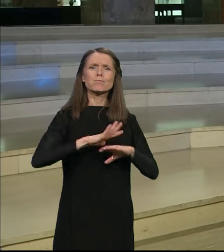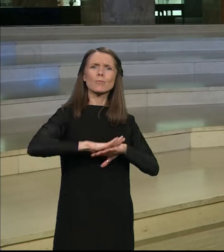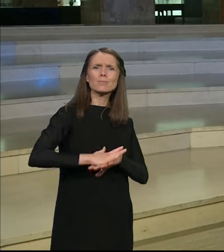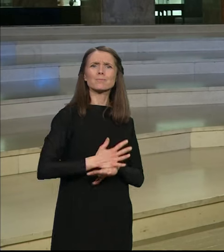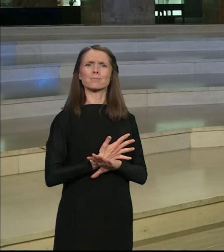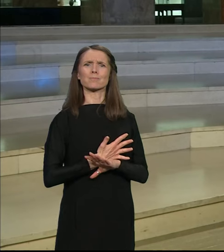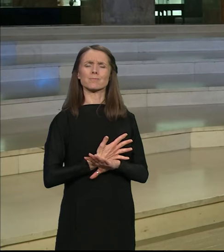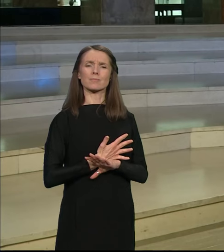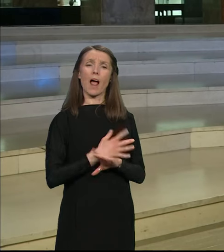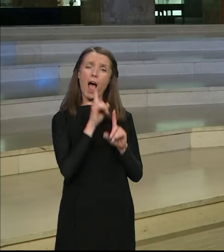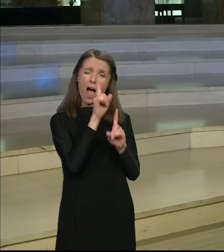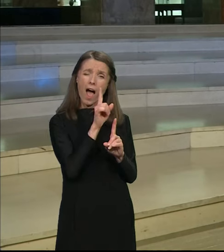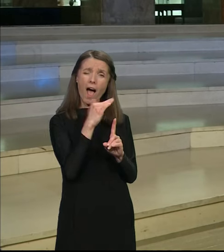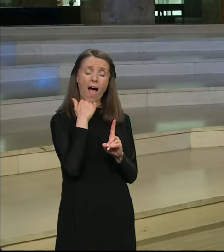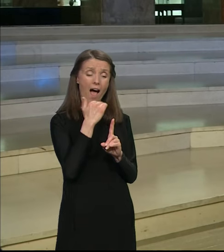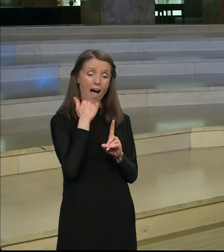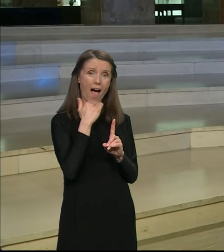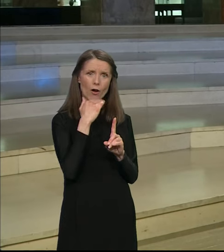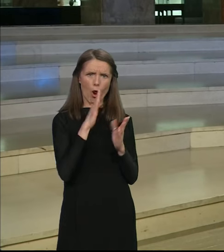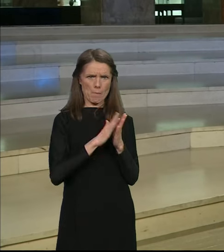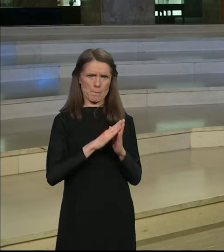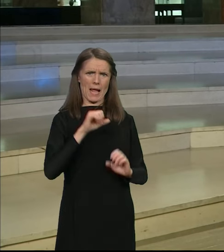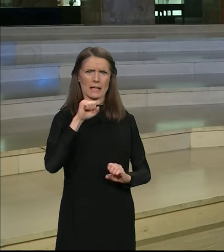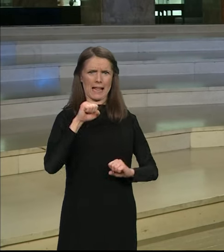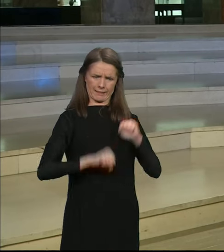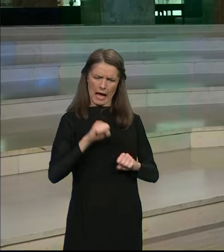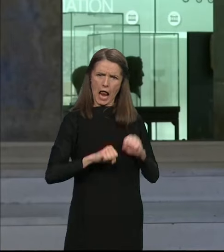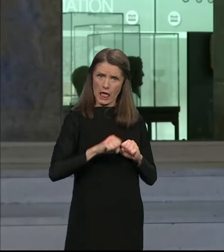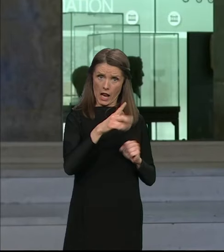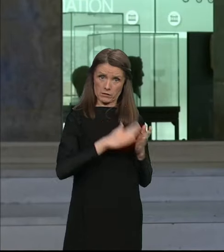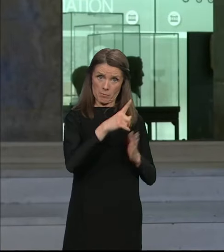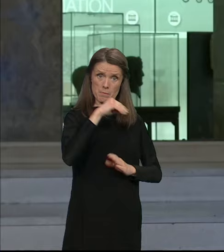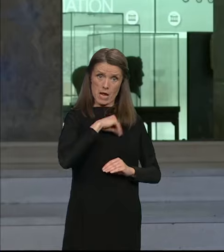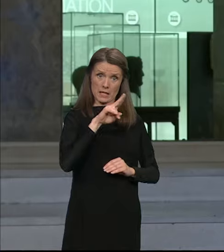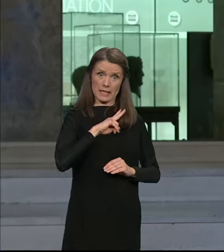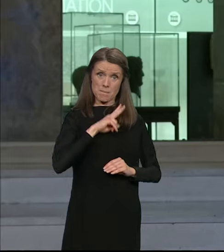se vaš, u stvari, talenat, ako ga imate, koji se